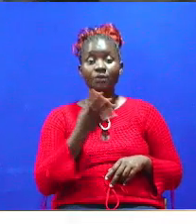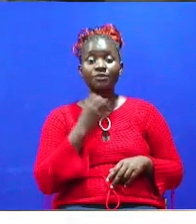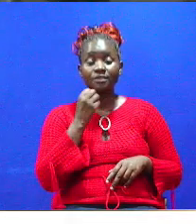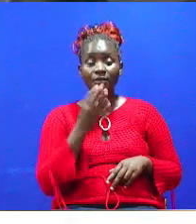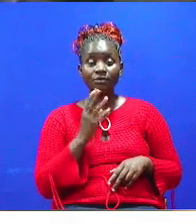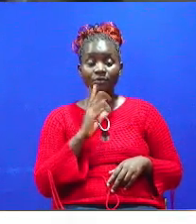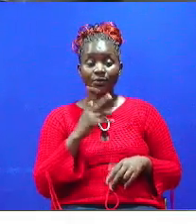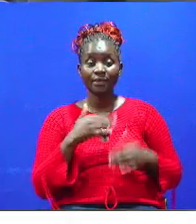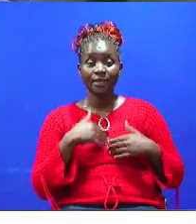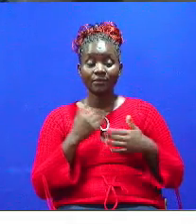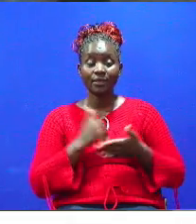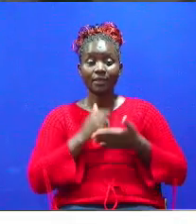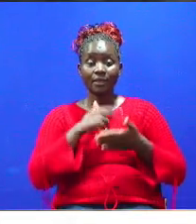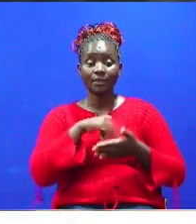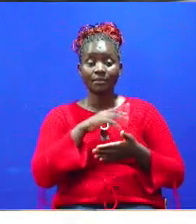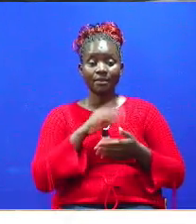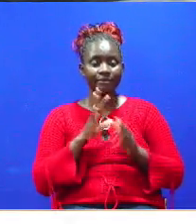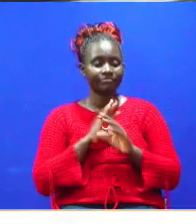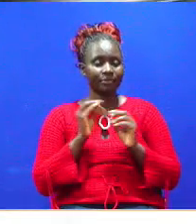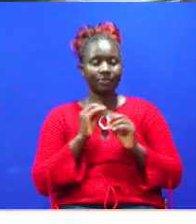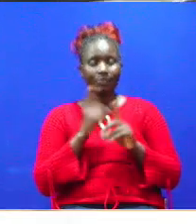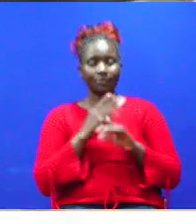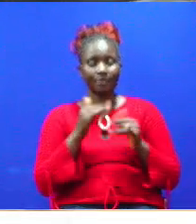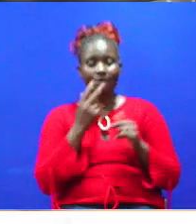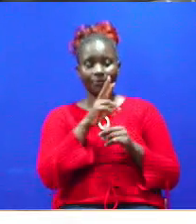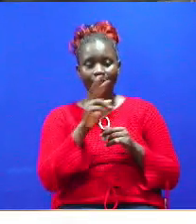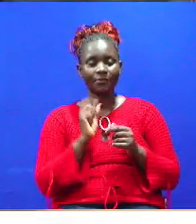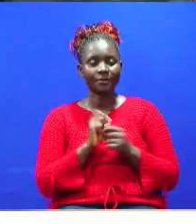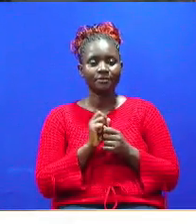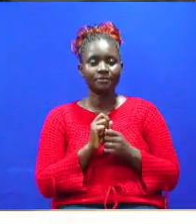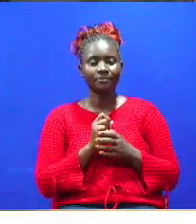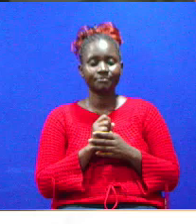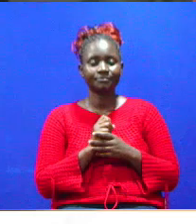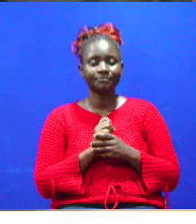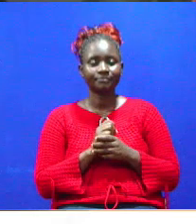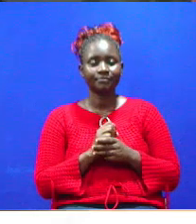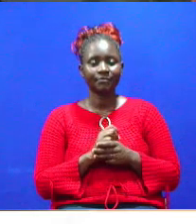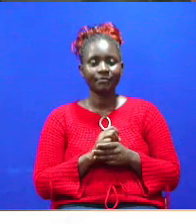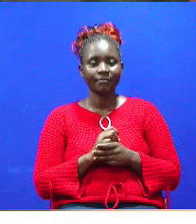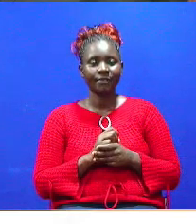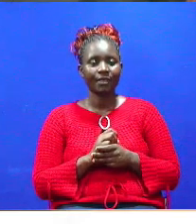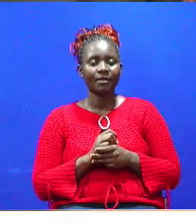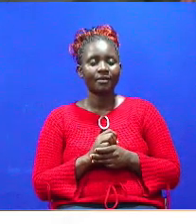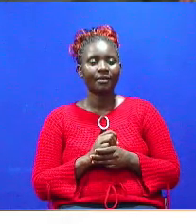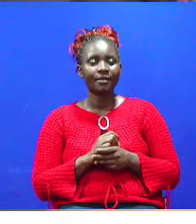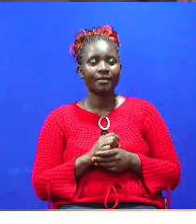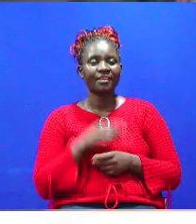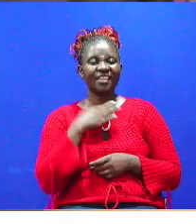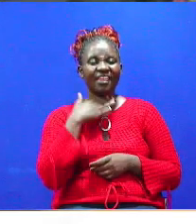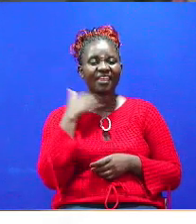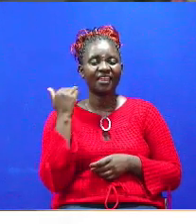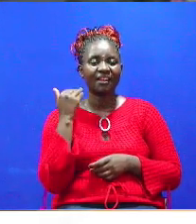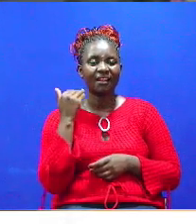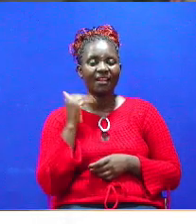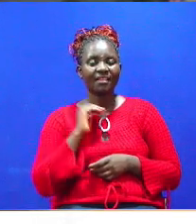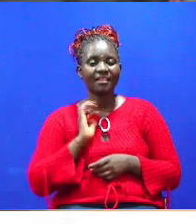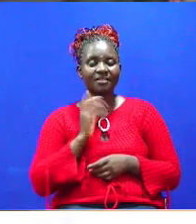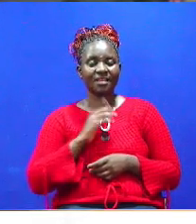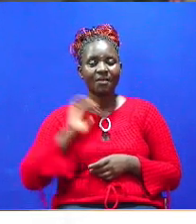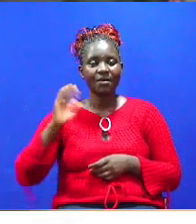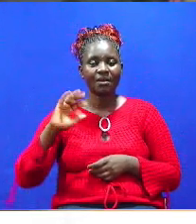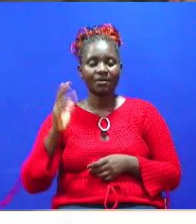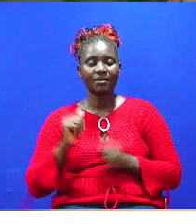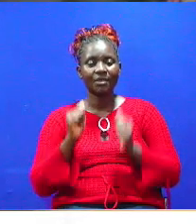abatagete mbata konyeti wono lende ntutete tiko kwite account tutete ko rane account ya jokire abanta batiga ba